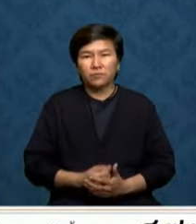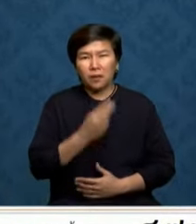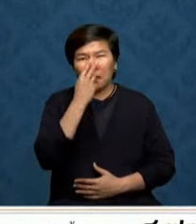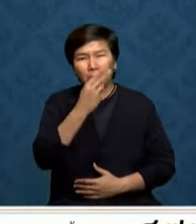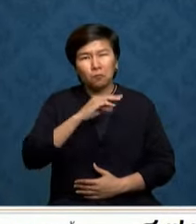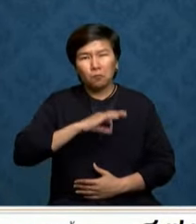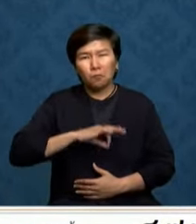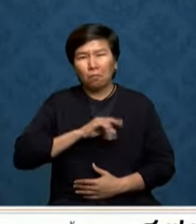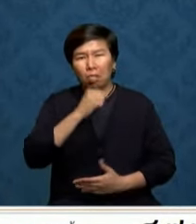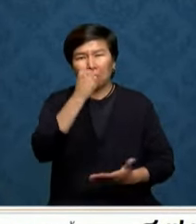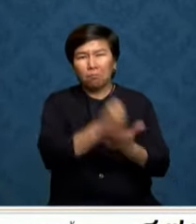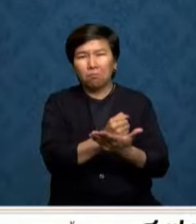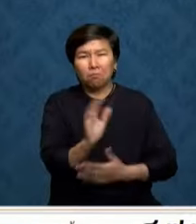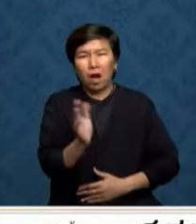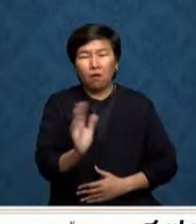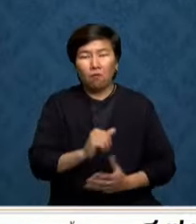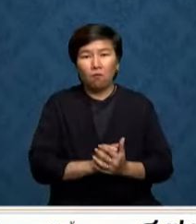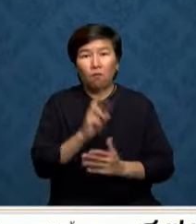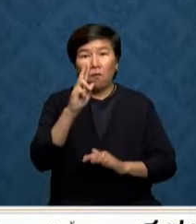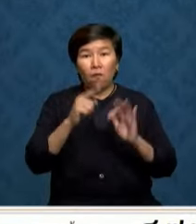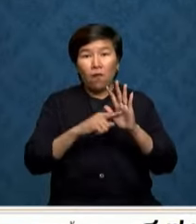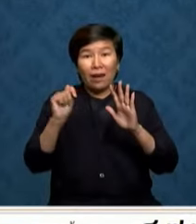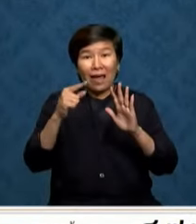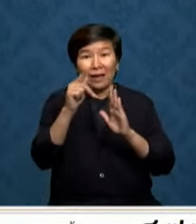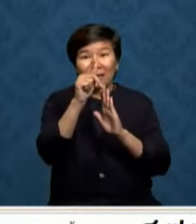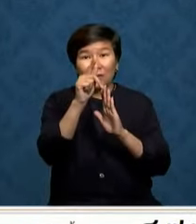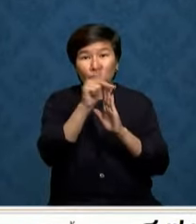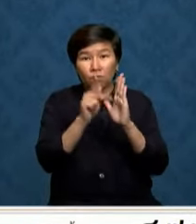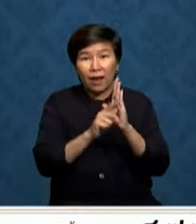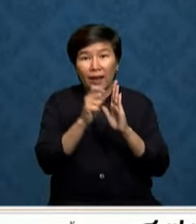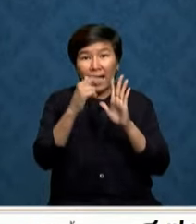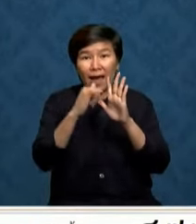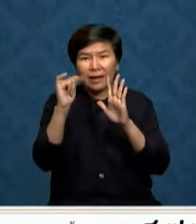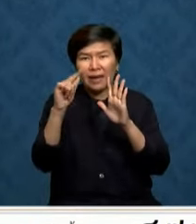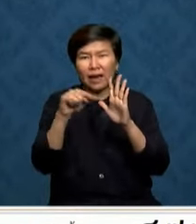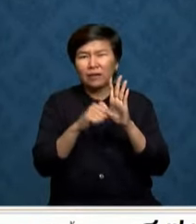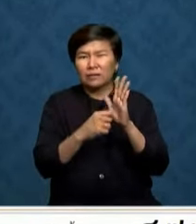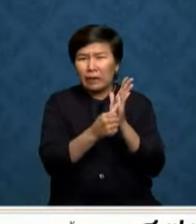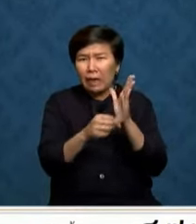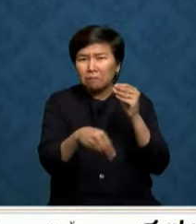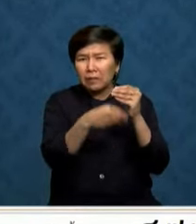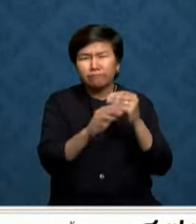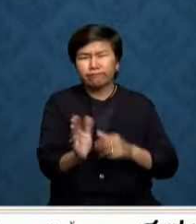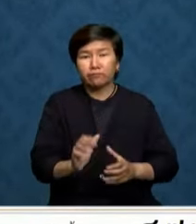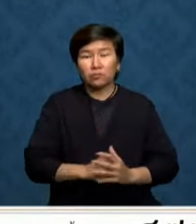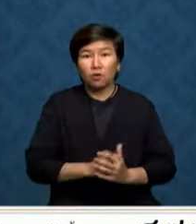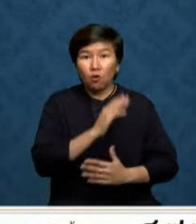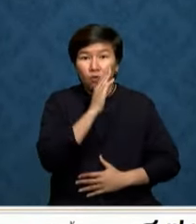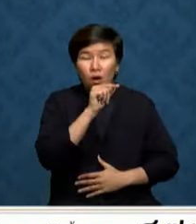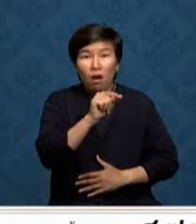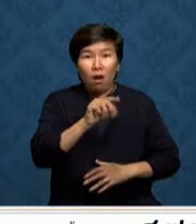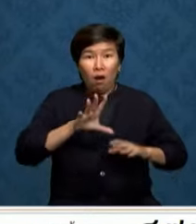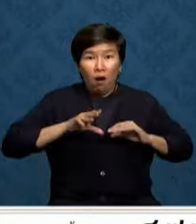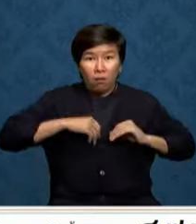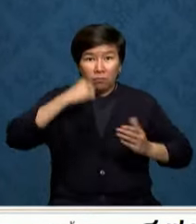และเหตุผลของพระร่างพระบัญญัติแก้ไขเพิ่มเติมประมวลกฎหมายอาญาฉบับนี้เพราะถ้าเราเห็นด้วยกับกฎหมายฉบับนี้